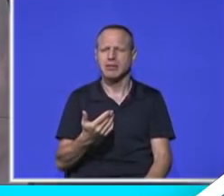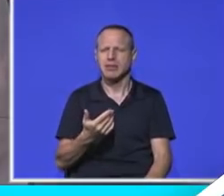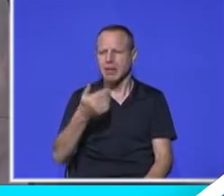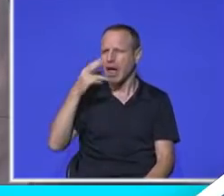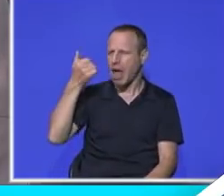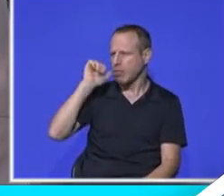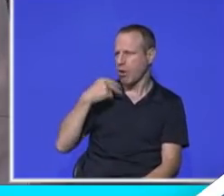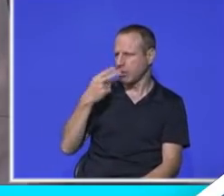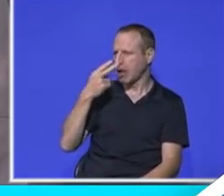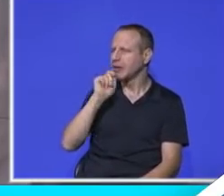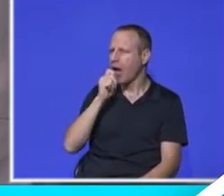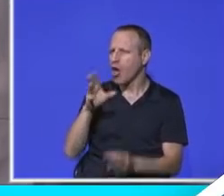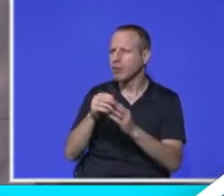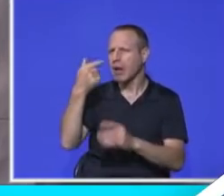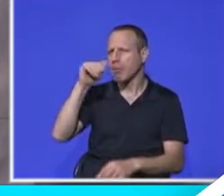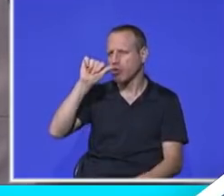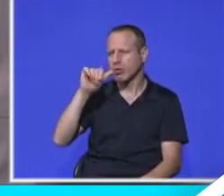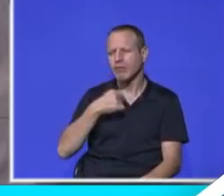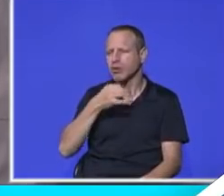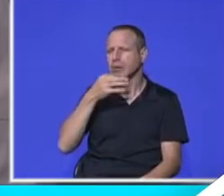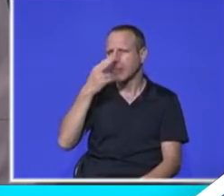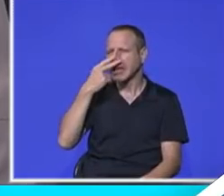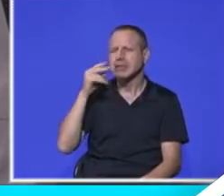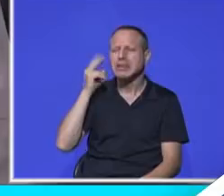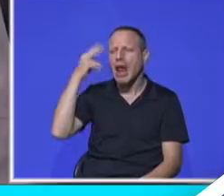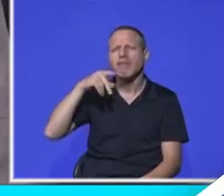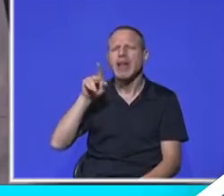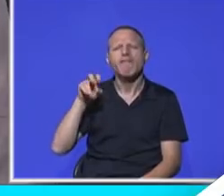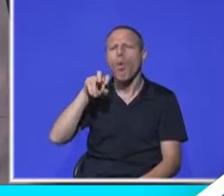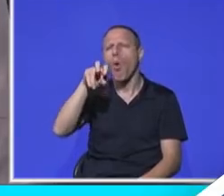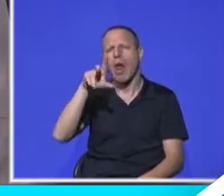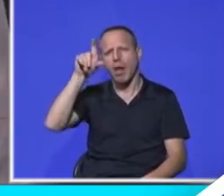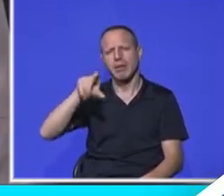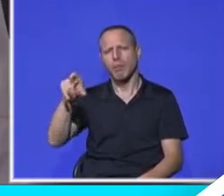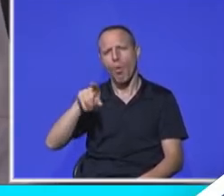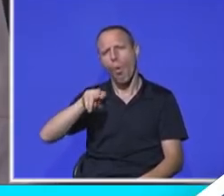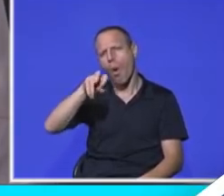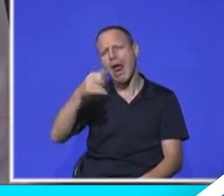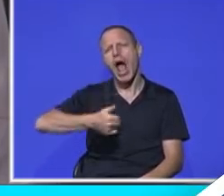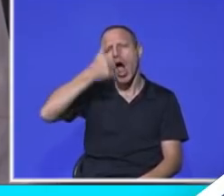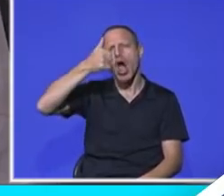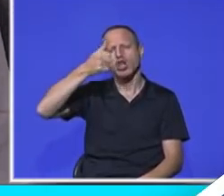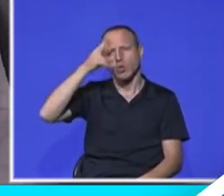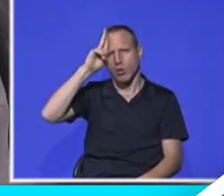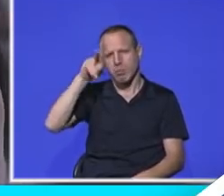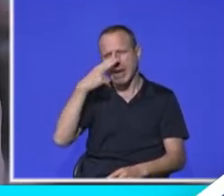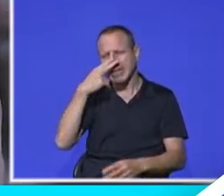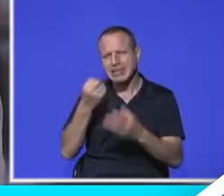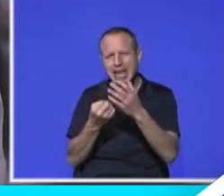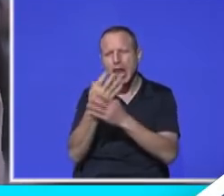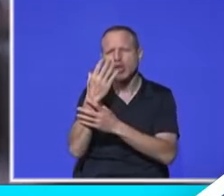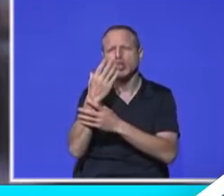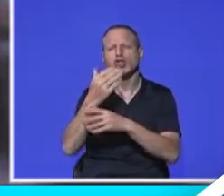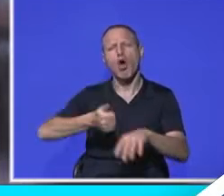לאן חותר הבן אדם הזה. זאת אומרת, לאן הוא הולך? הוא הולך לראשות הליכוד, הוא מנסה ליצור את ההנהגה הבאה, הוא מנסה להיות הבן אדם